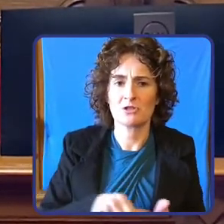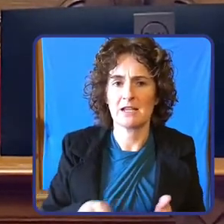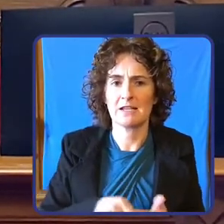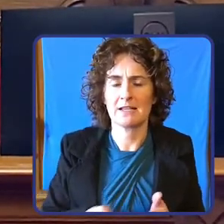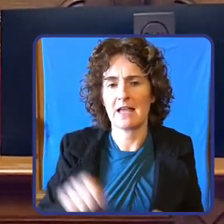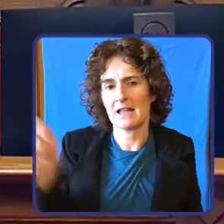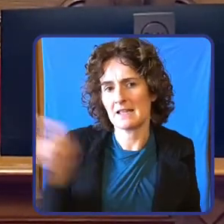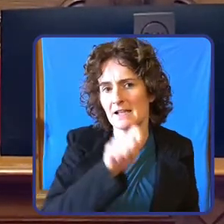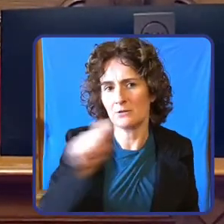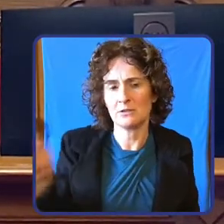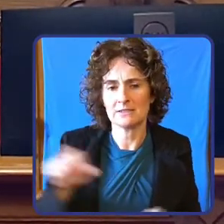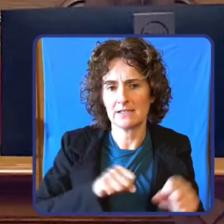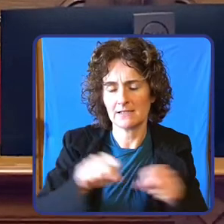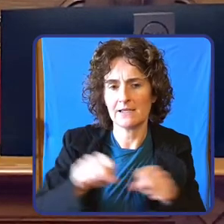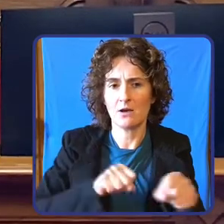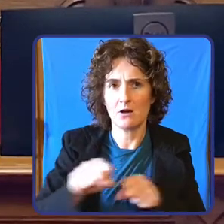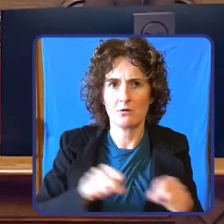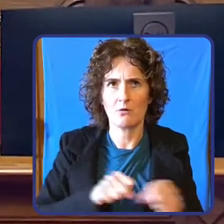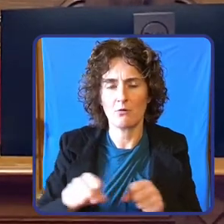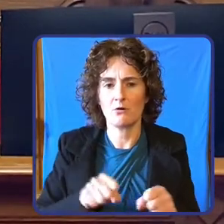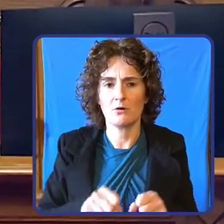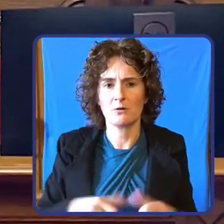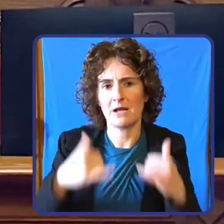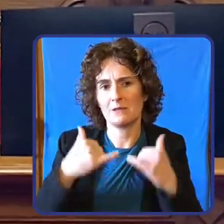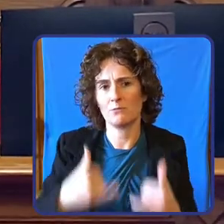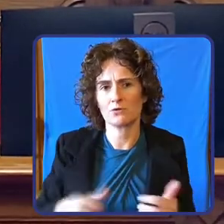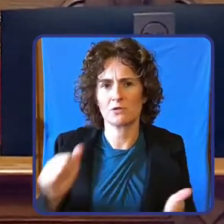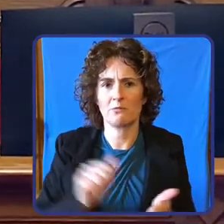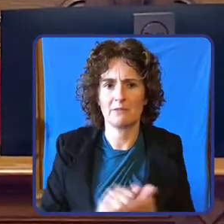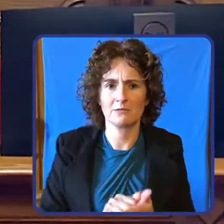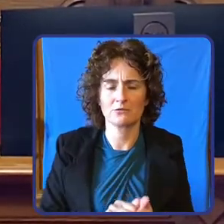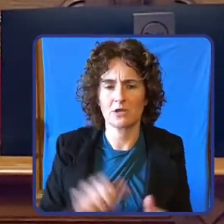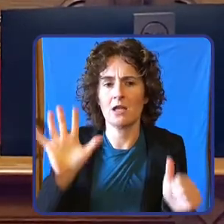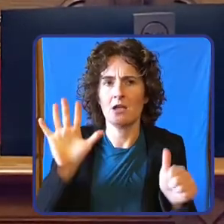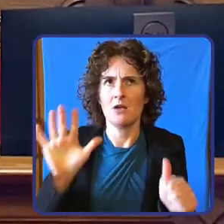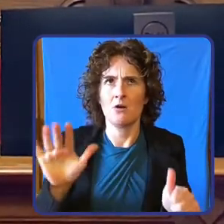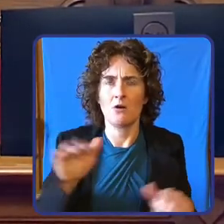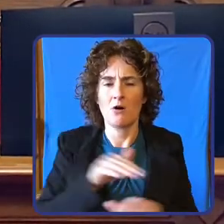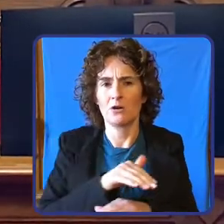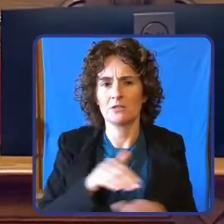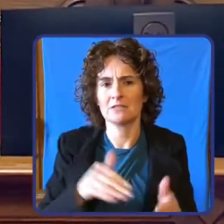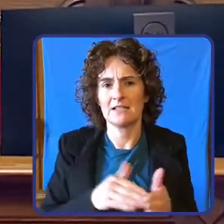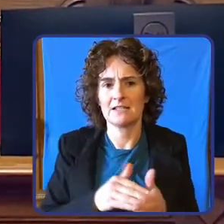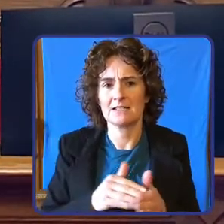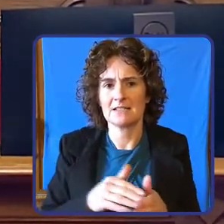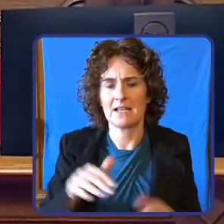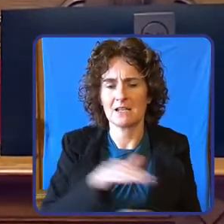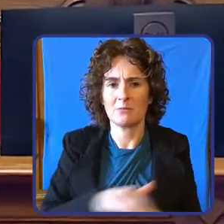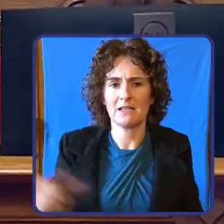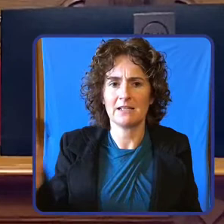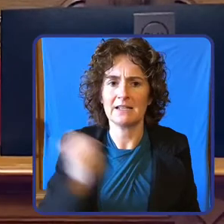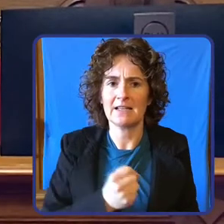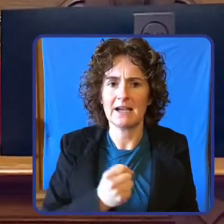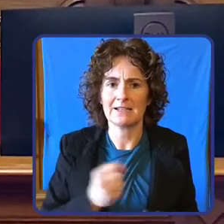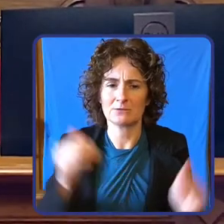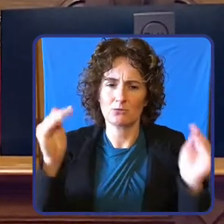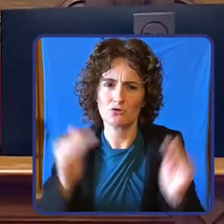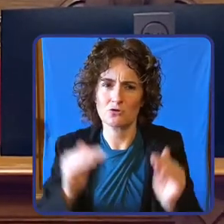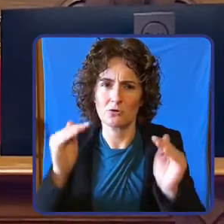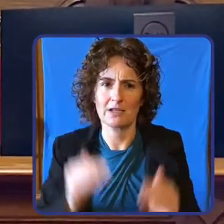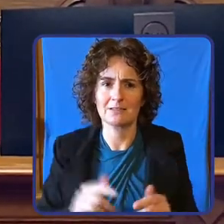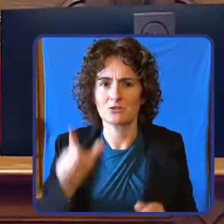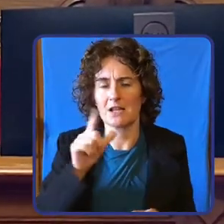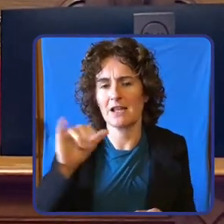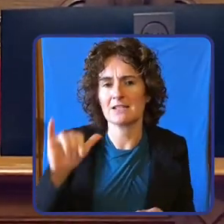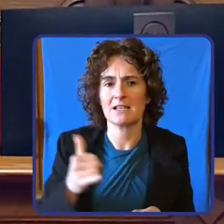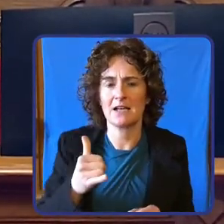kormány, de gyanítom, hogy most a beruházások 6000 milliárdos, ha jól emlékszem, megritkításával Lázár János valószínűleg a saját városa